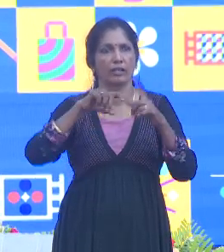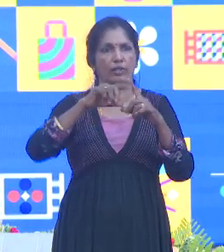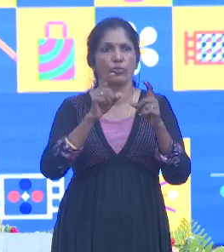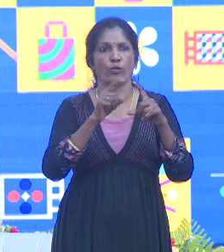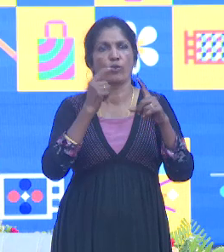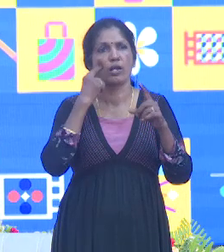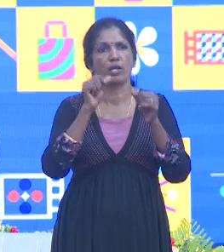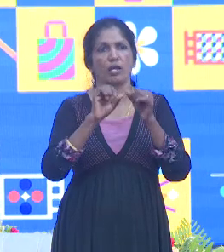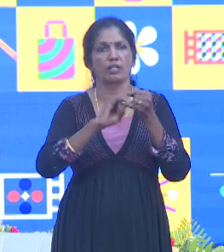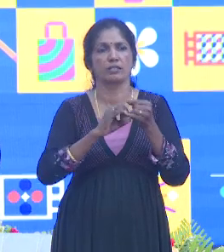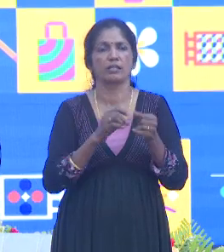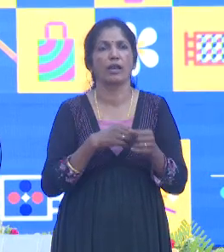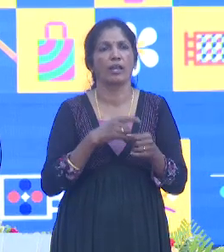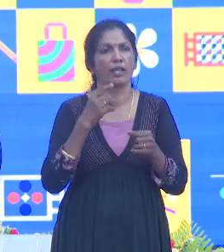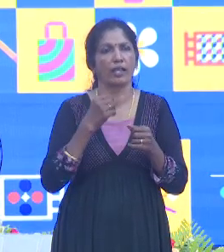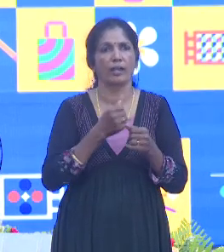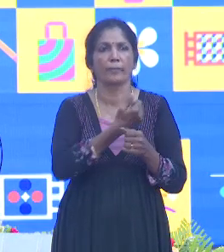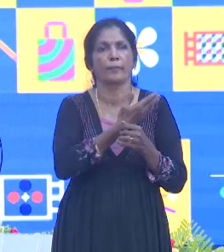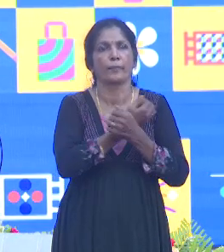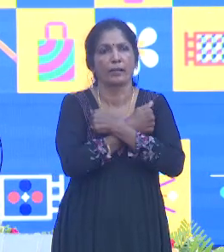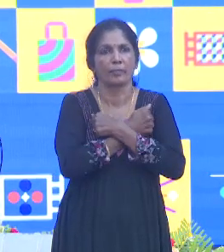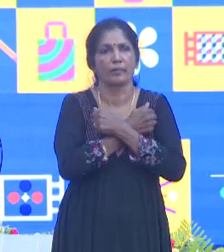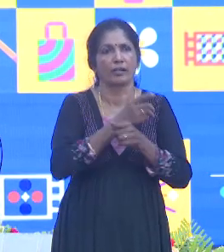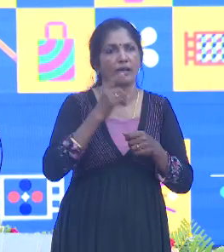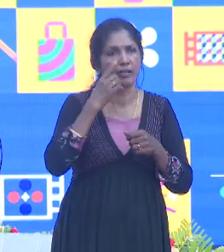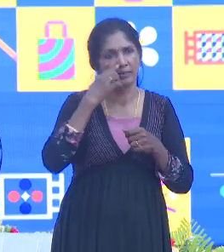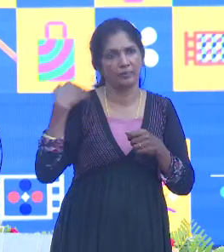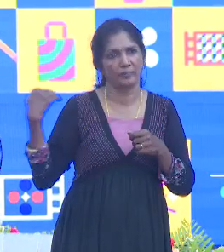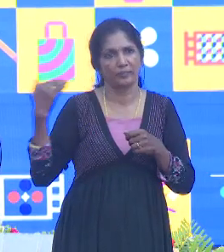പ്രിയമുള്ള സഹോദരിമാരെ സഹോദരന്മാരെ